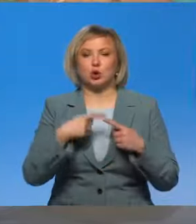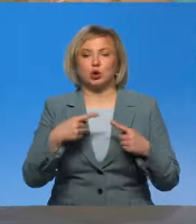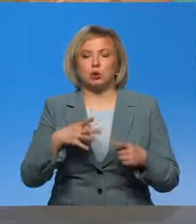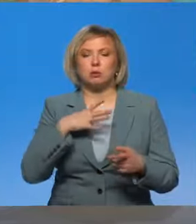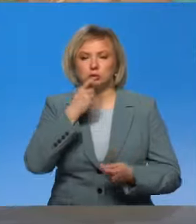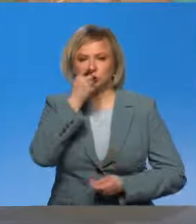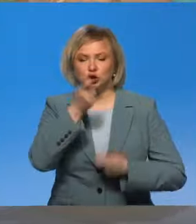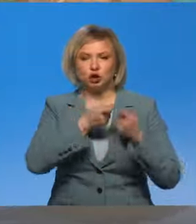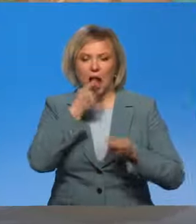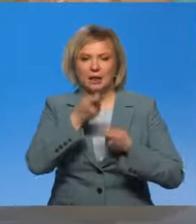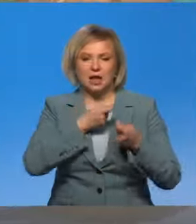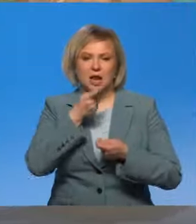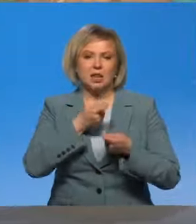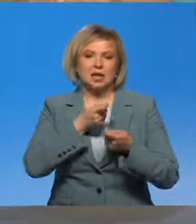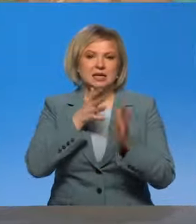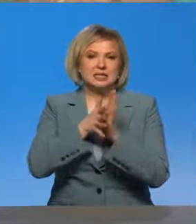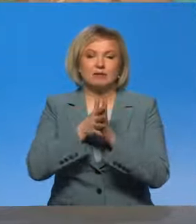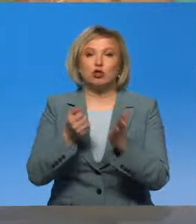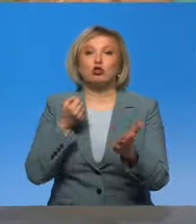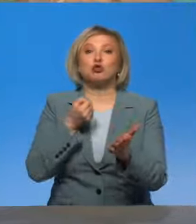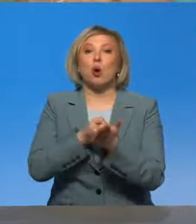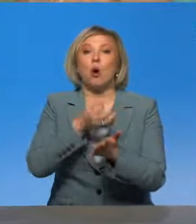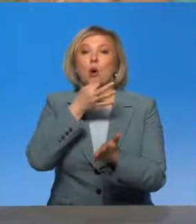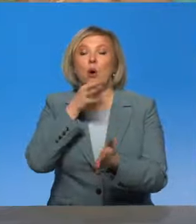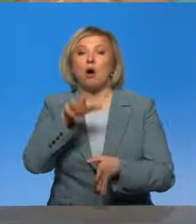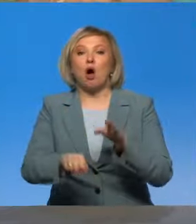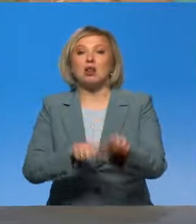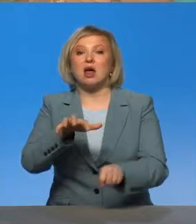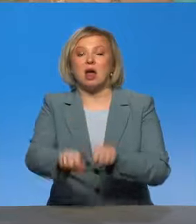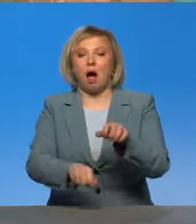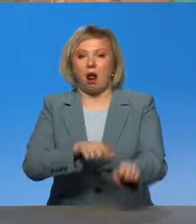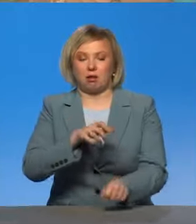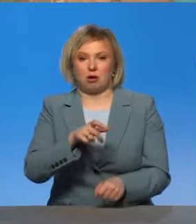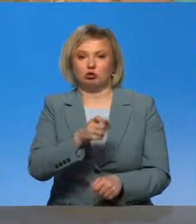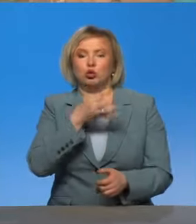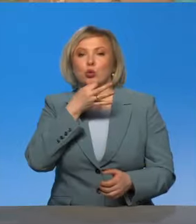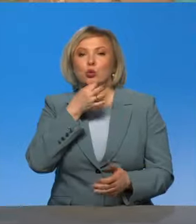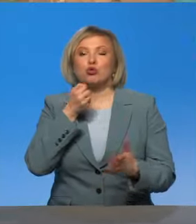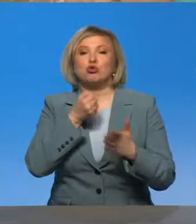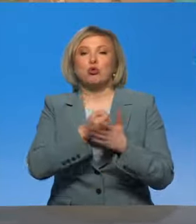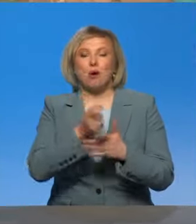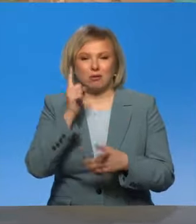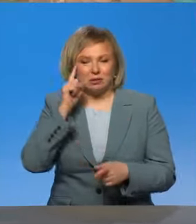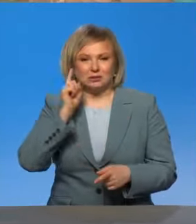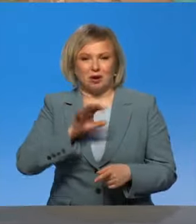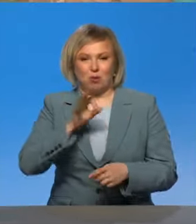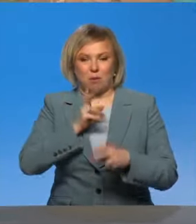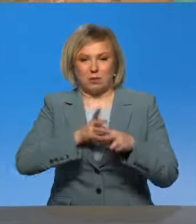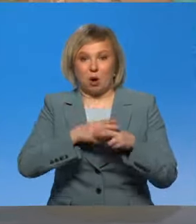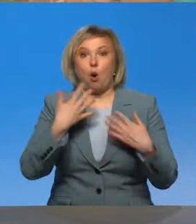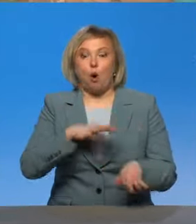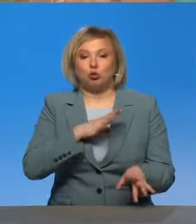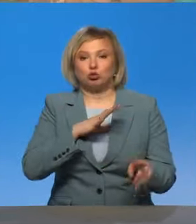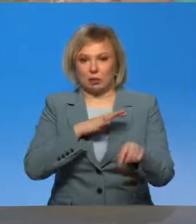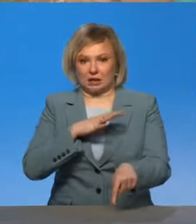в доколониальный период. То есть до того, как люди еще обрели знания о металлах, он уже был там. То есть люди, которые,